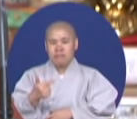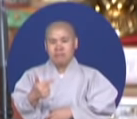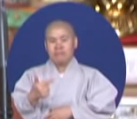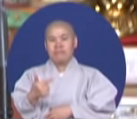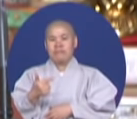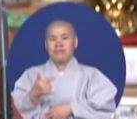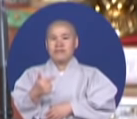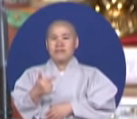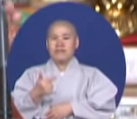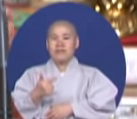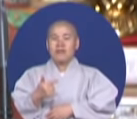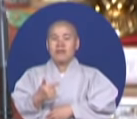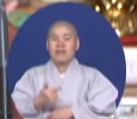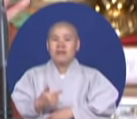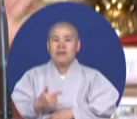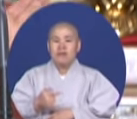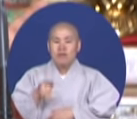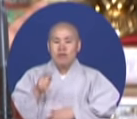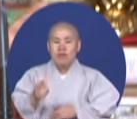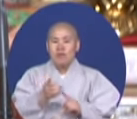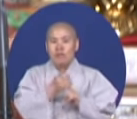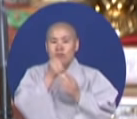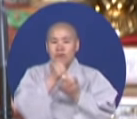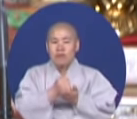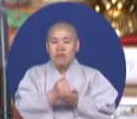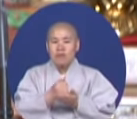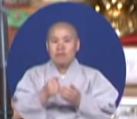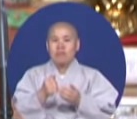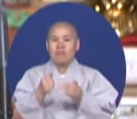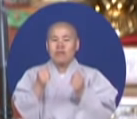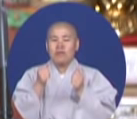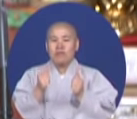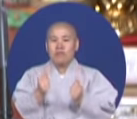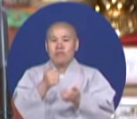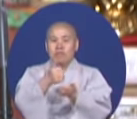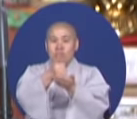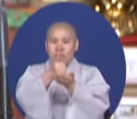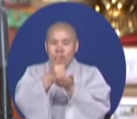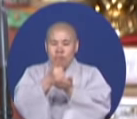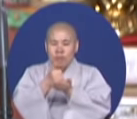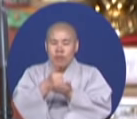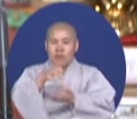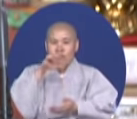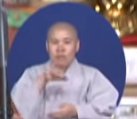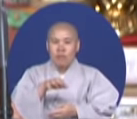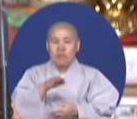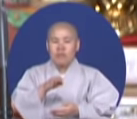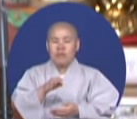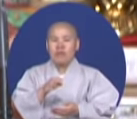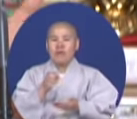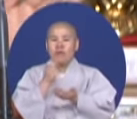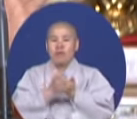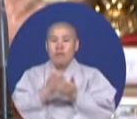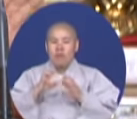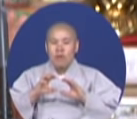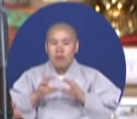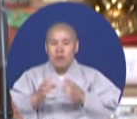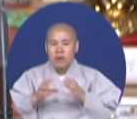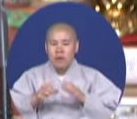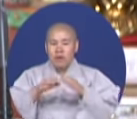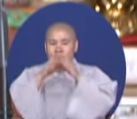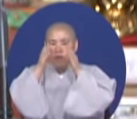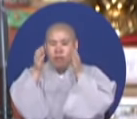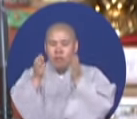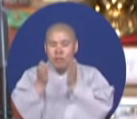정법계진언, 그 부처님 모시는 그 장소를 법계라고 그러는데, 법계는